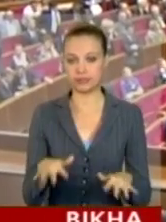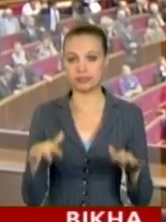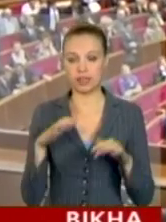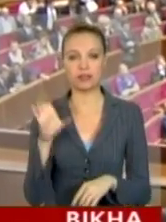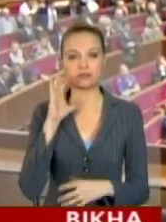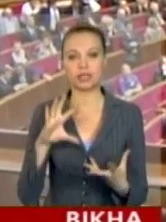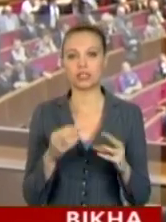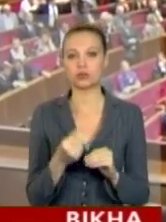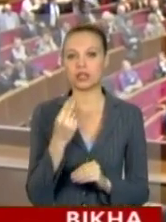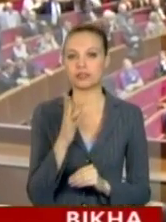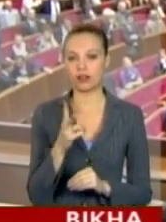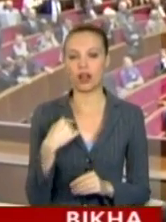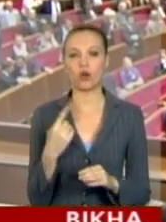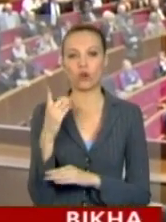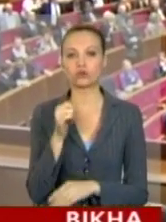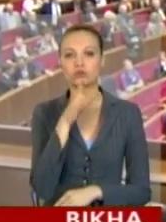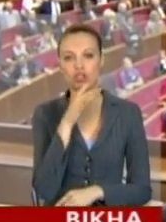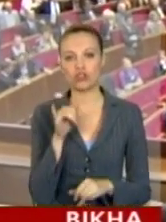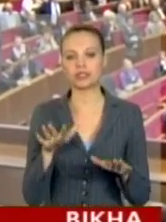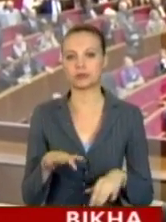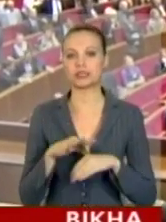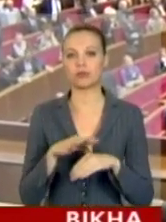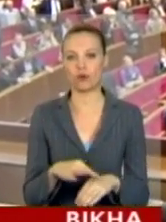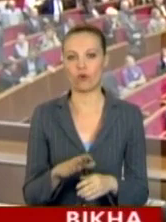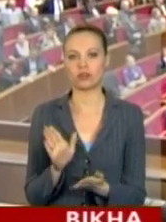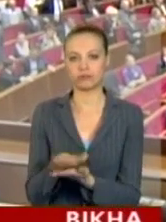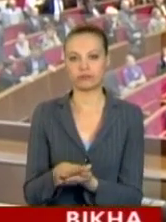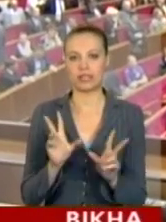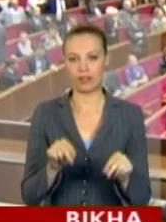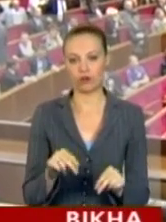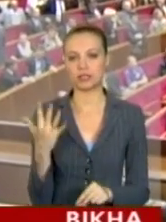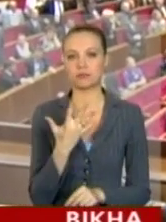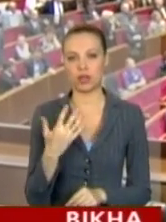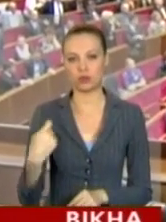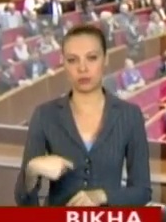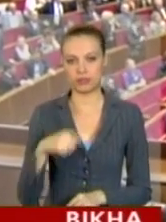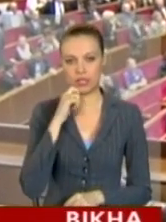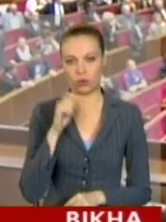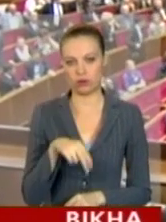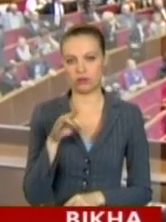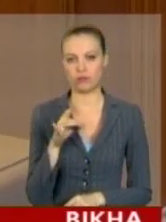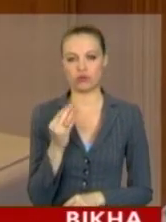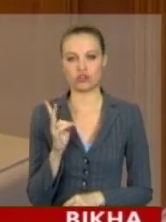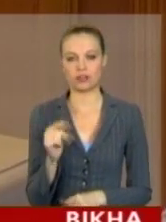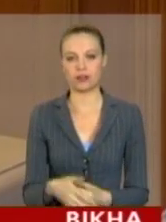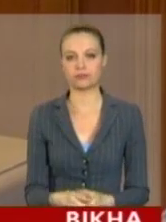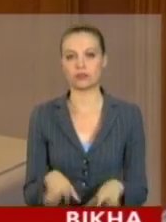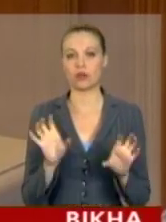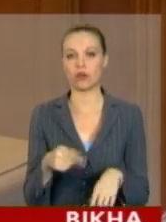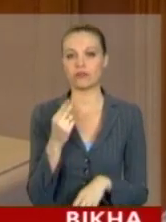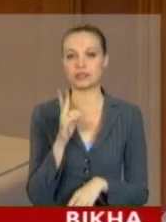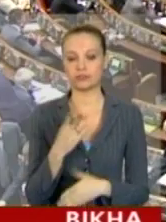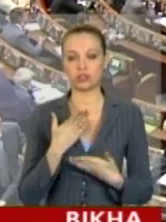заслуховують результати ЦВК і голосують за час і місце проведення інавгурації 5-го президента України Петра Порошенка. Голова